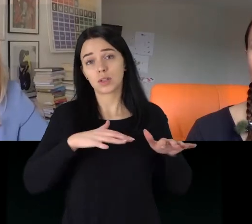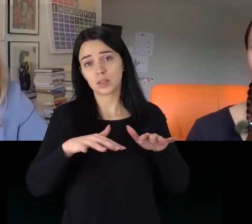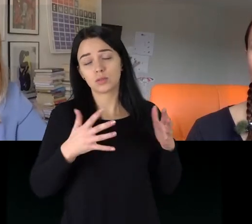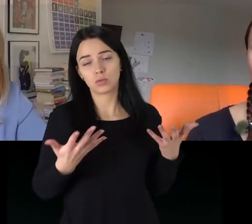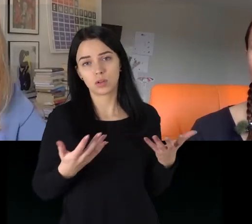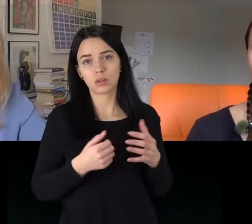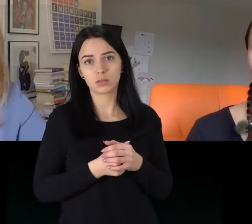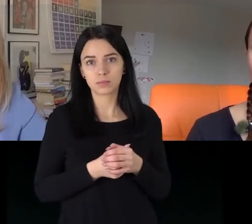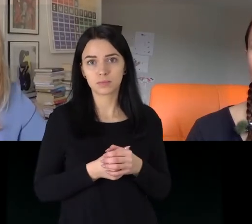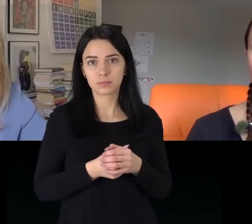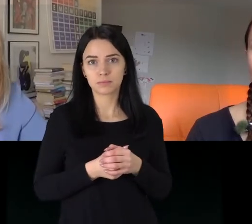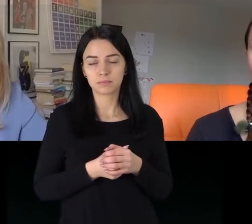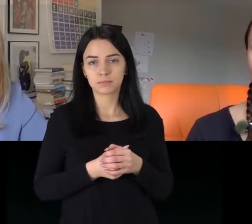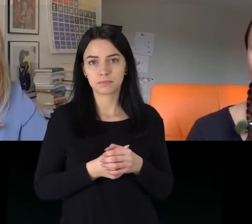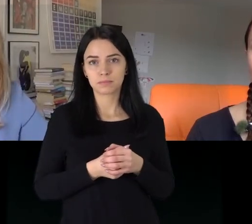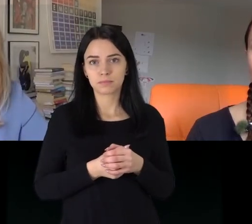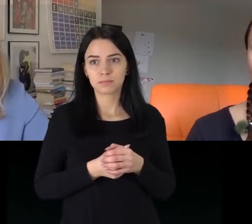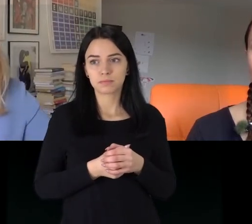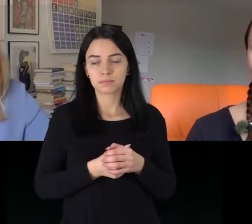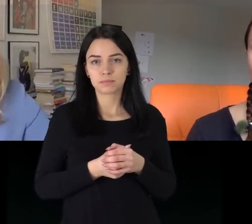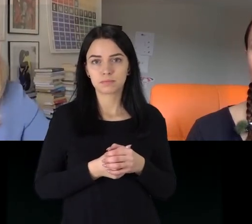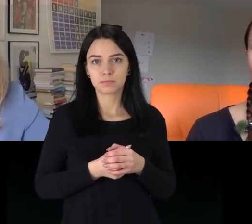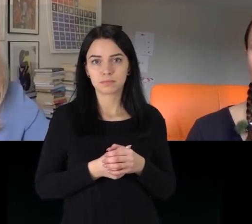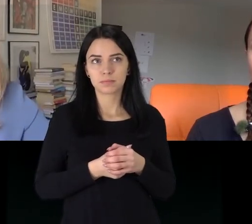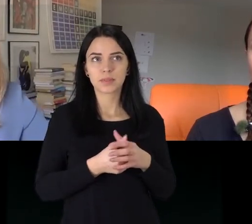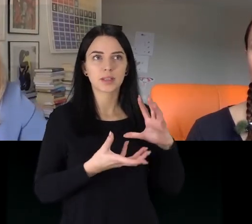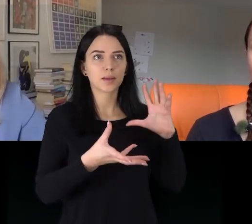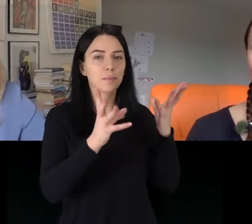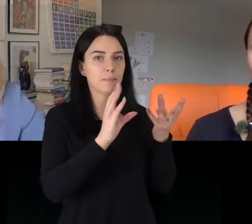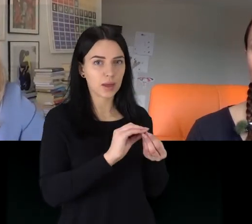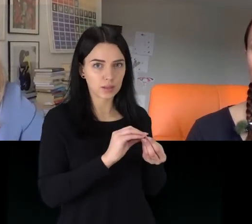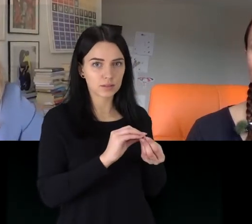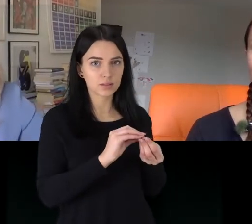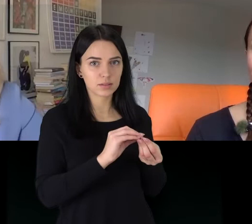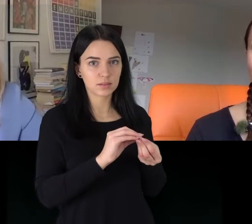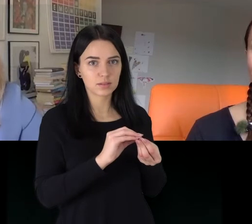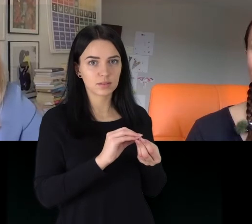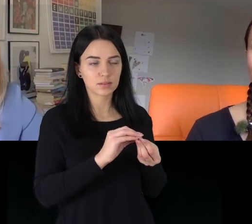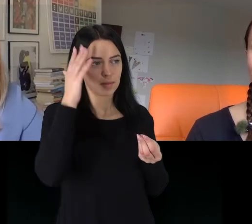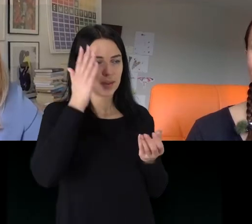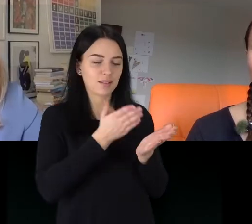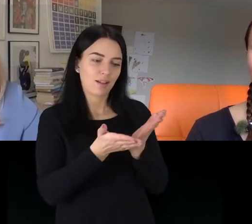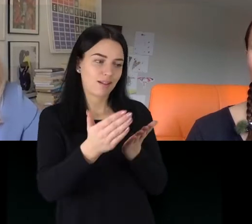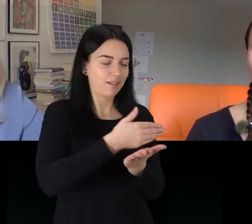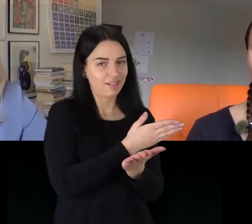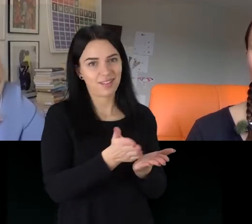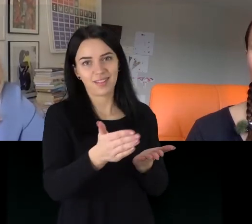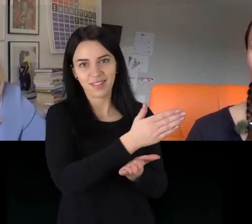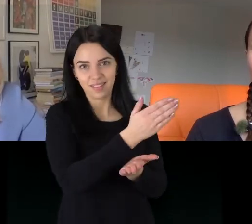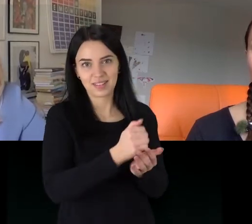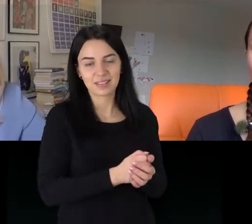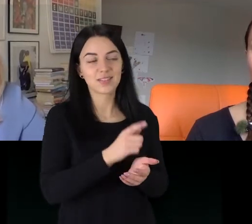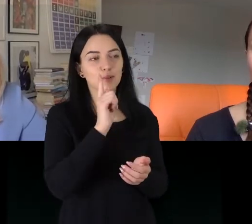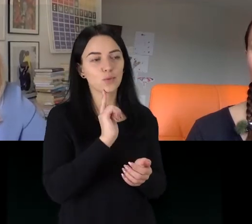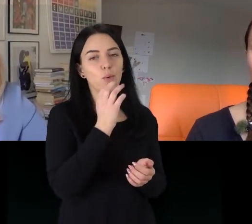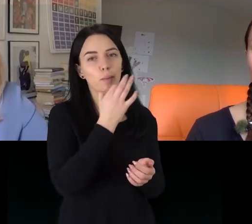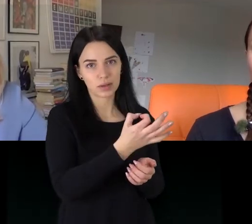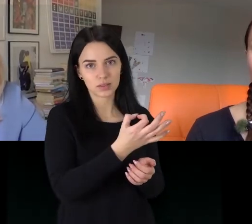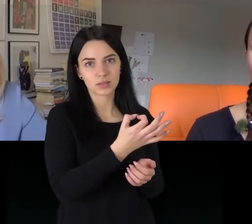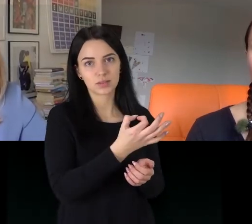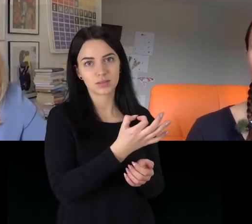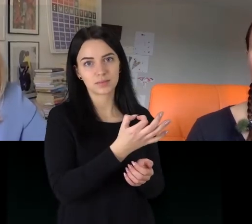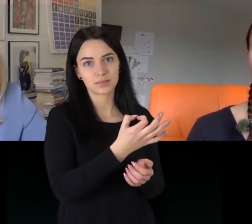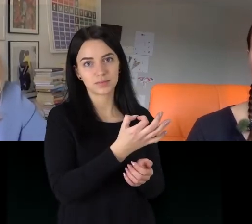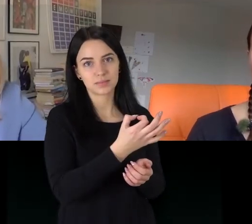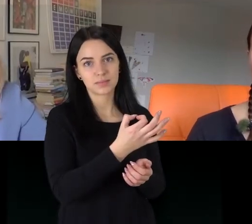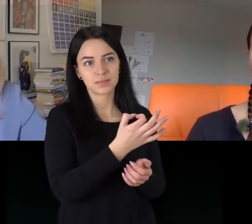Nežiūrėsim. Ir tada mes padėmėm. Tai rezumuojant mano visas pakrikusias ir pamestas mintis, tai tą ir noriu pasakyti, Renata,